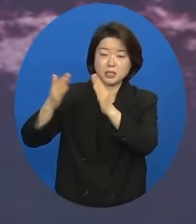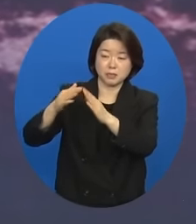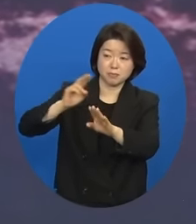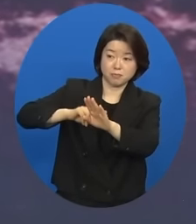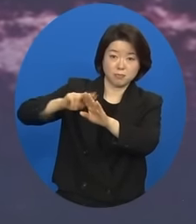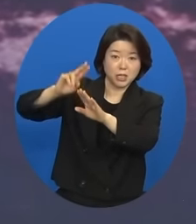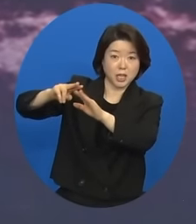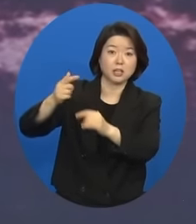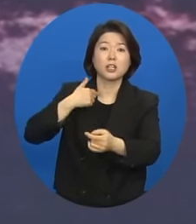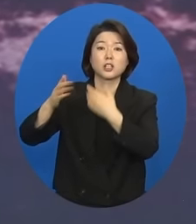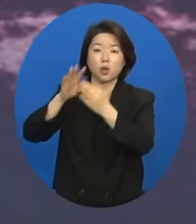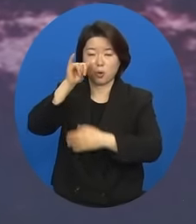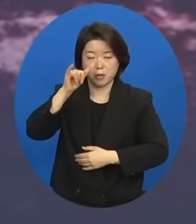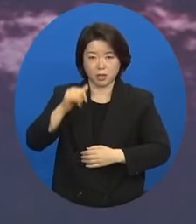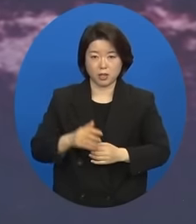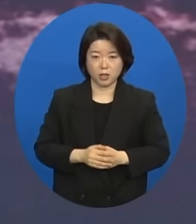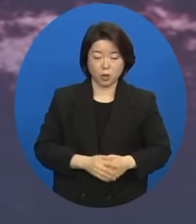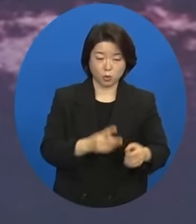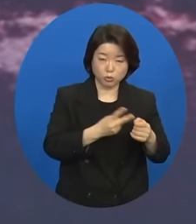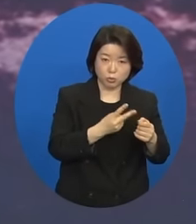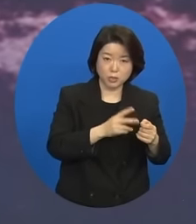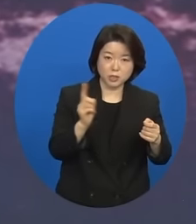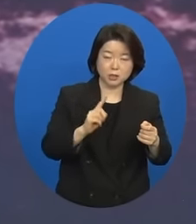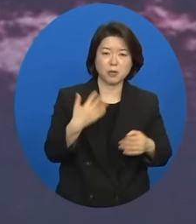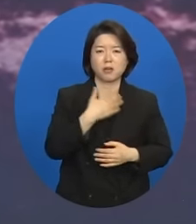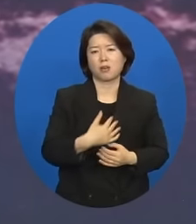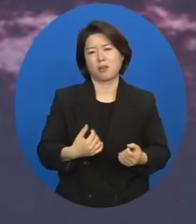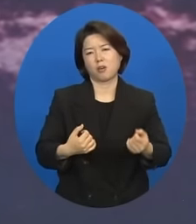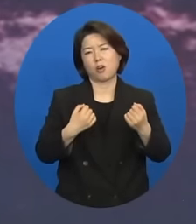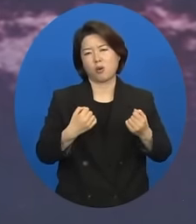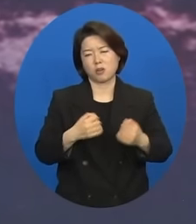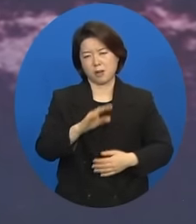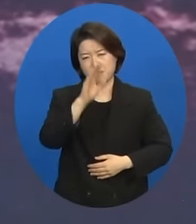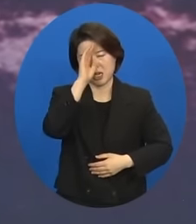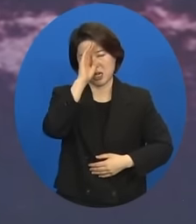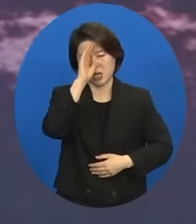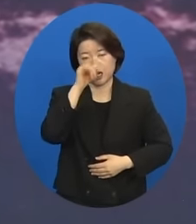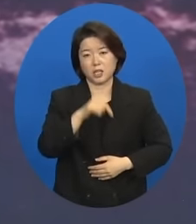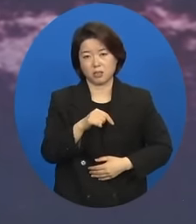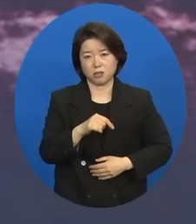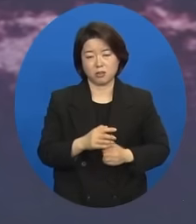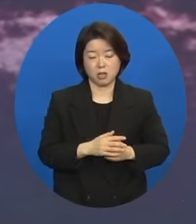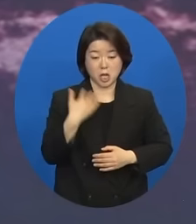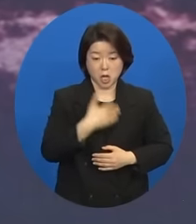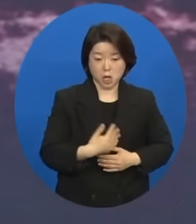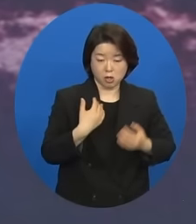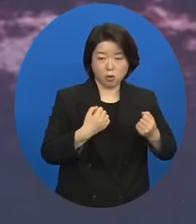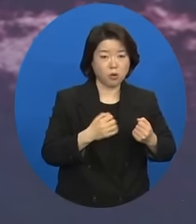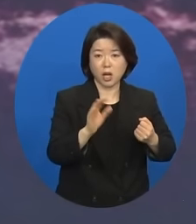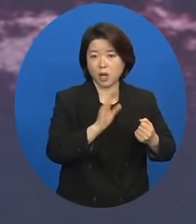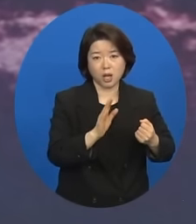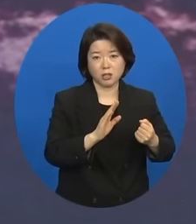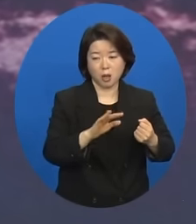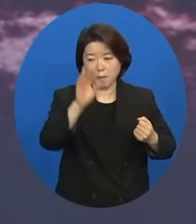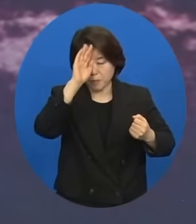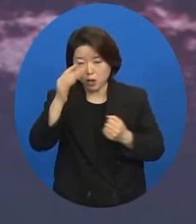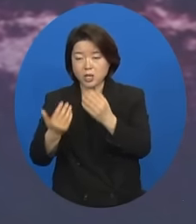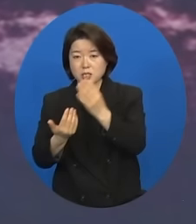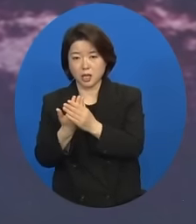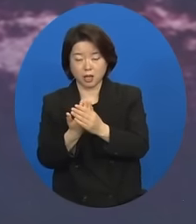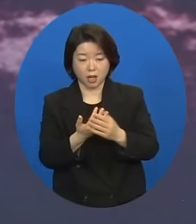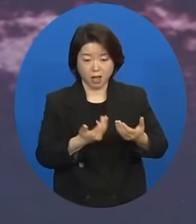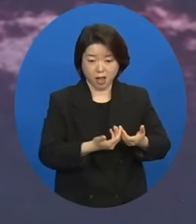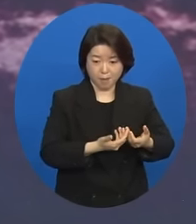뭐냐면 질병입니다 건강 건강 질병 이것도 스죠 떠남 리